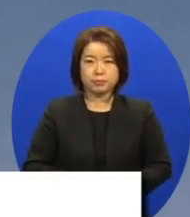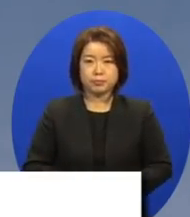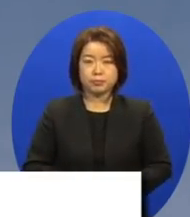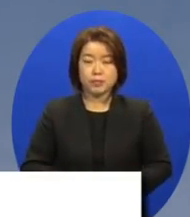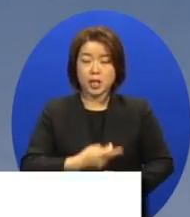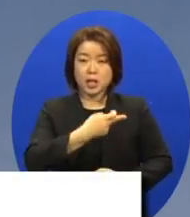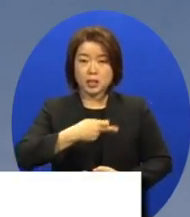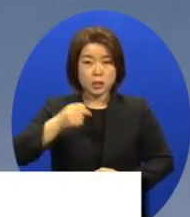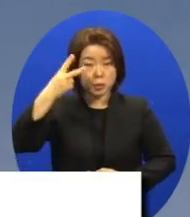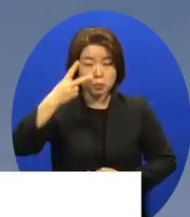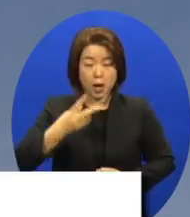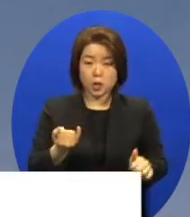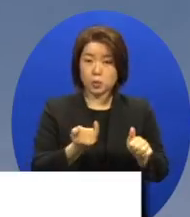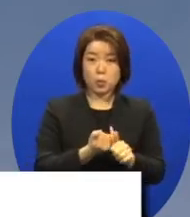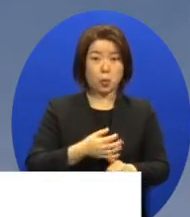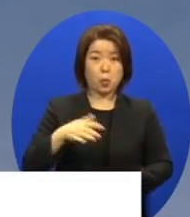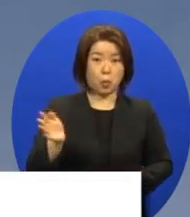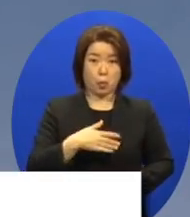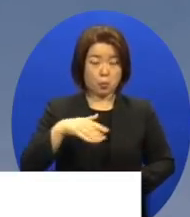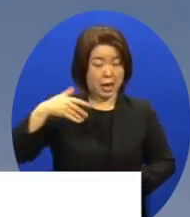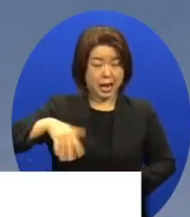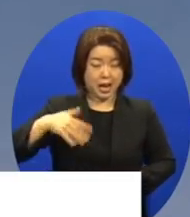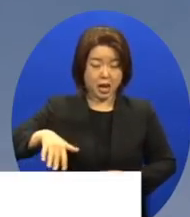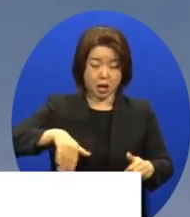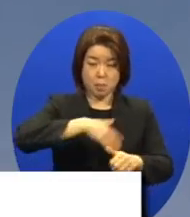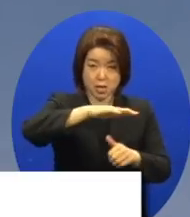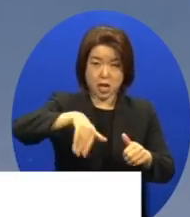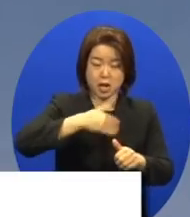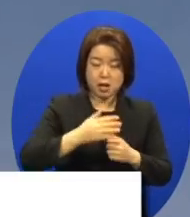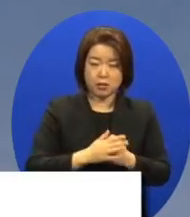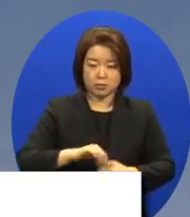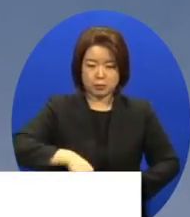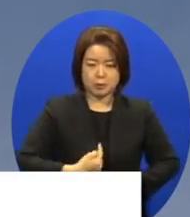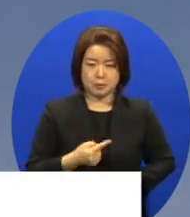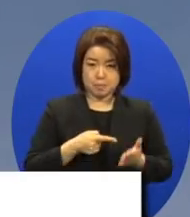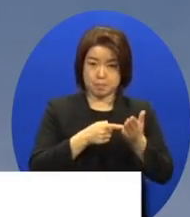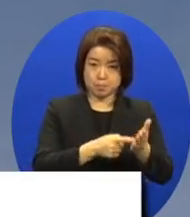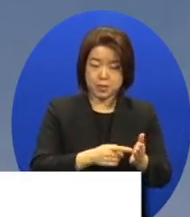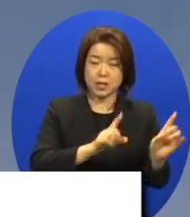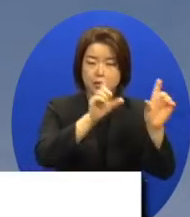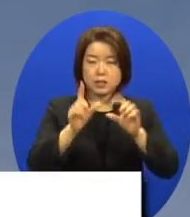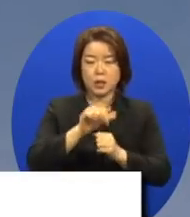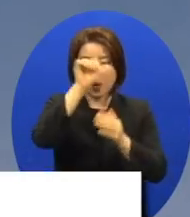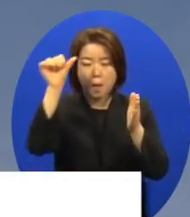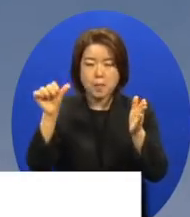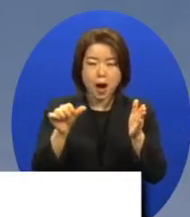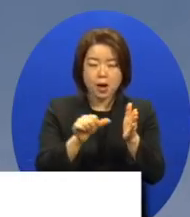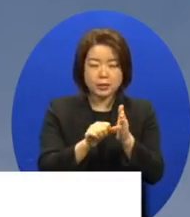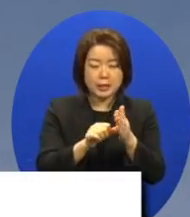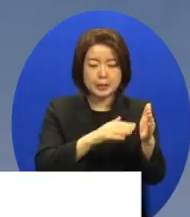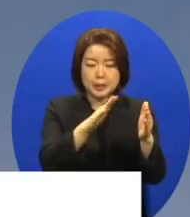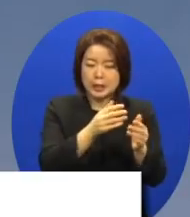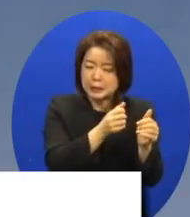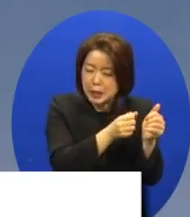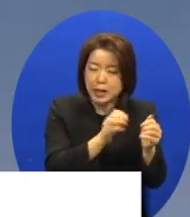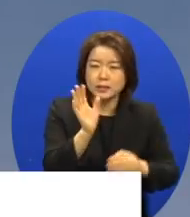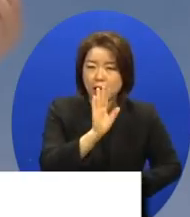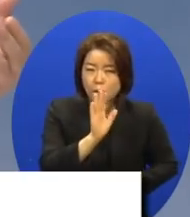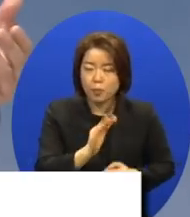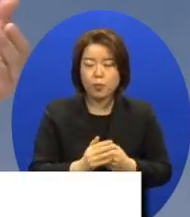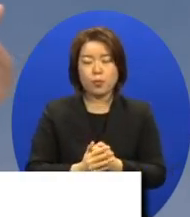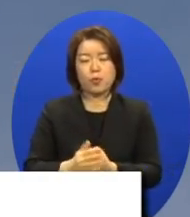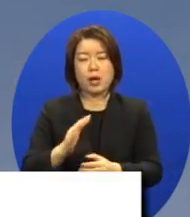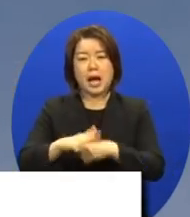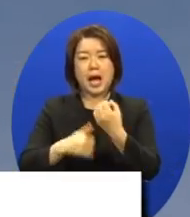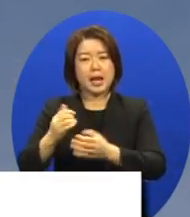사도바울 자기는 결혼하지 않았습니다 독신으로 살면서 평생을 가정의 매이지 아니하고 하나님의